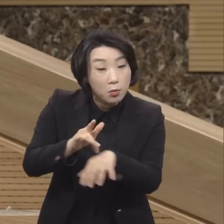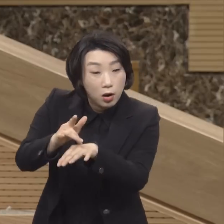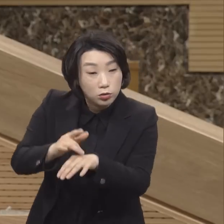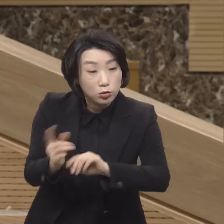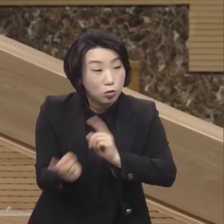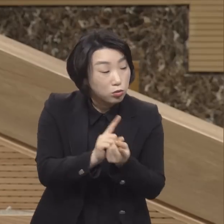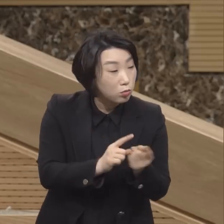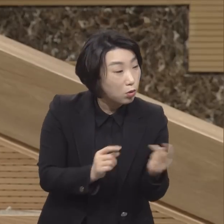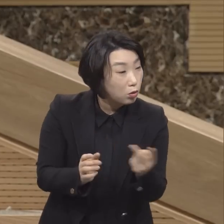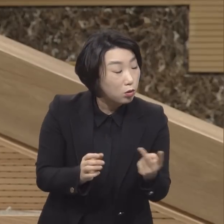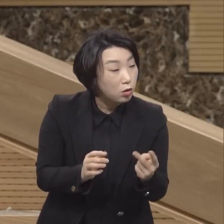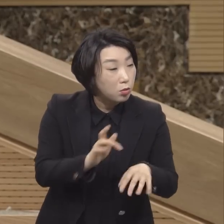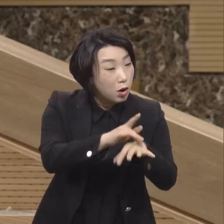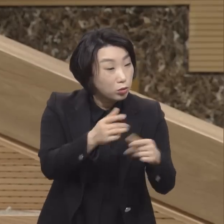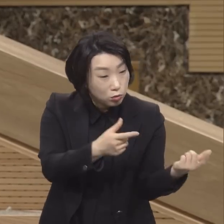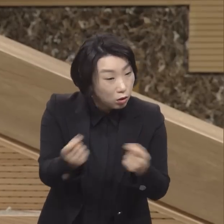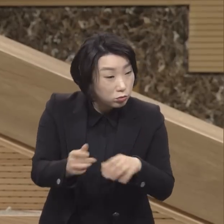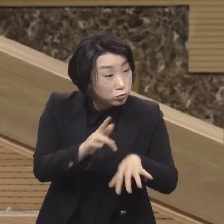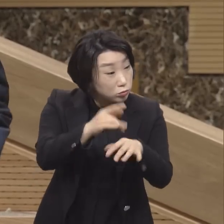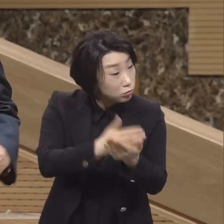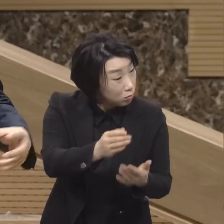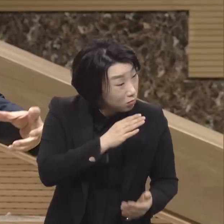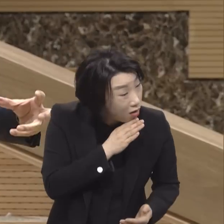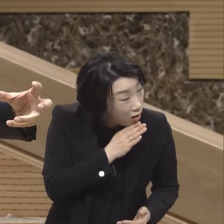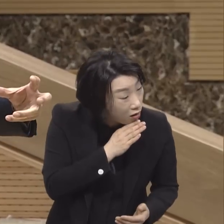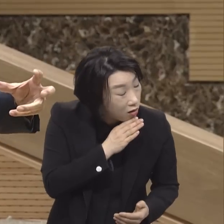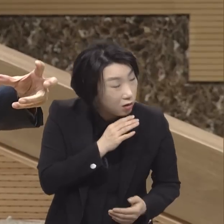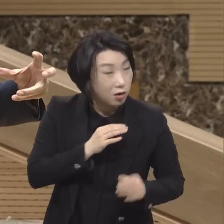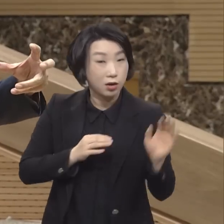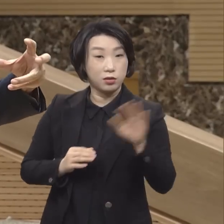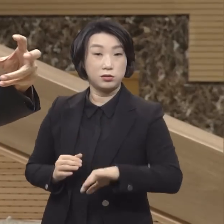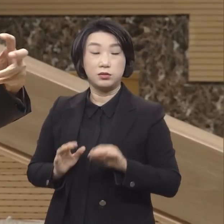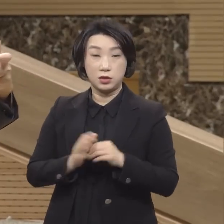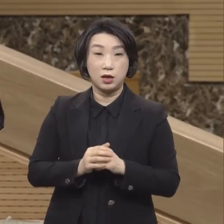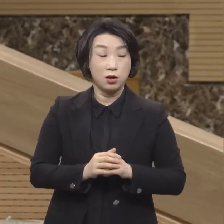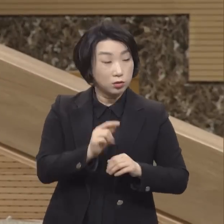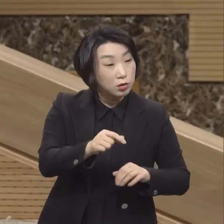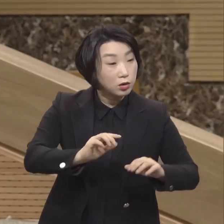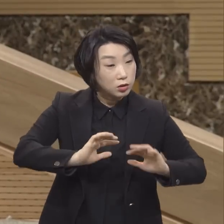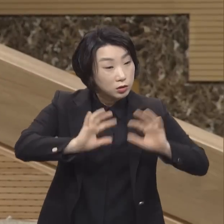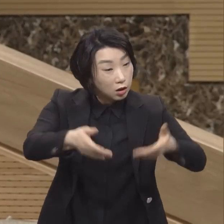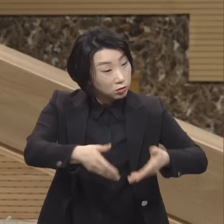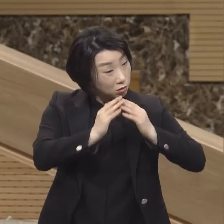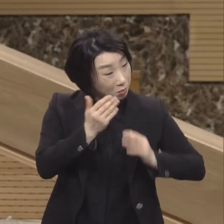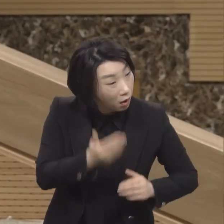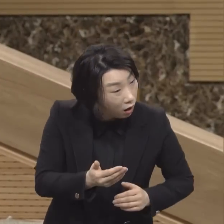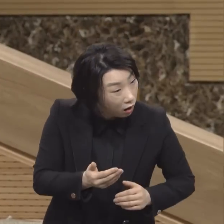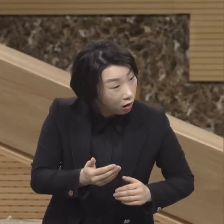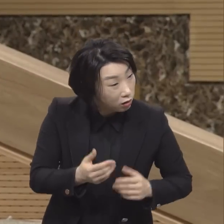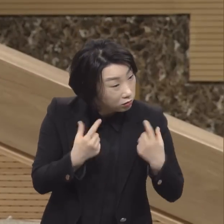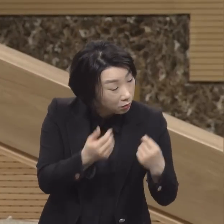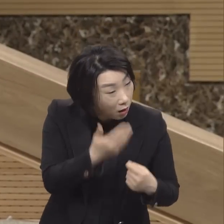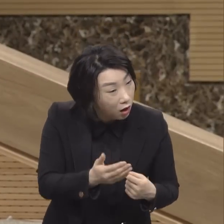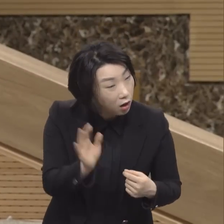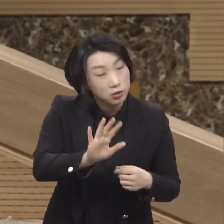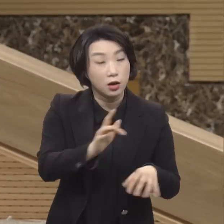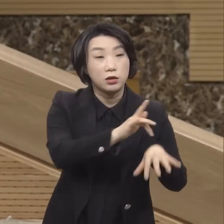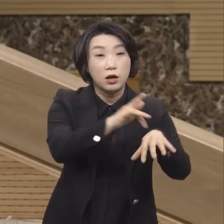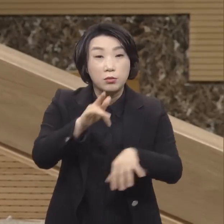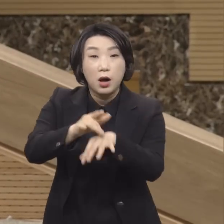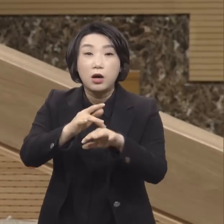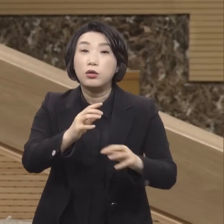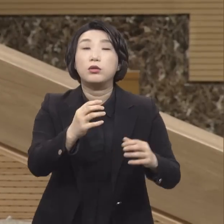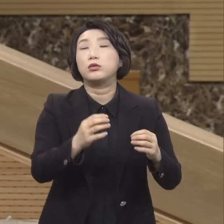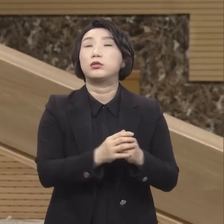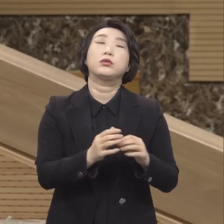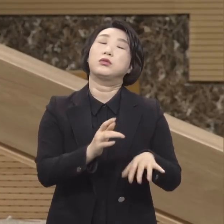사단을 쫓아내냐 이 말이오. 응? 그러고 어찌해서 자기 나라가 속겠느냐? 사단은 사단끼리 절대 분쟁을 안